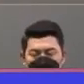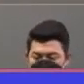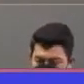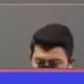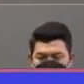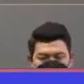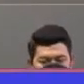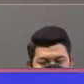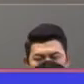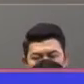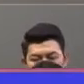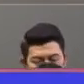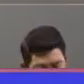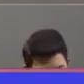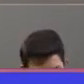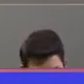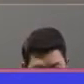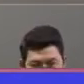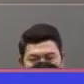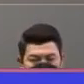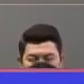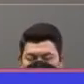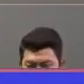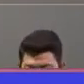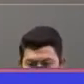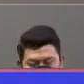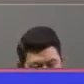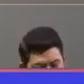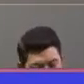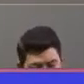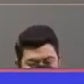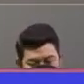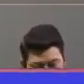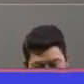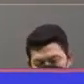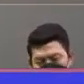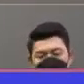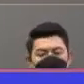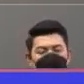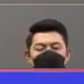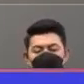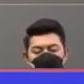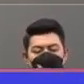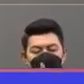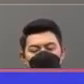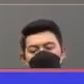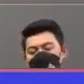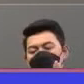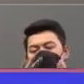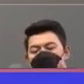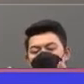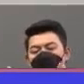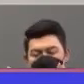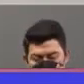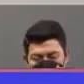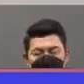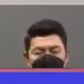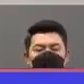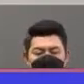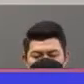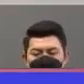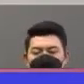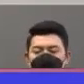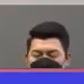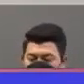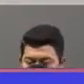ไงดีเอาให้เร็วที่สุดนะคะเร็วที่สุดเพราะว่าพืชไร่พืชสวนหรือว่าชาวไ